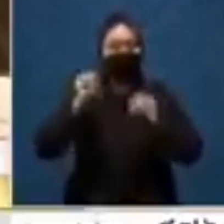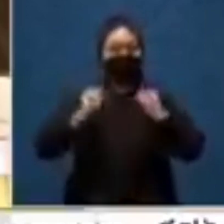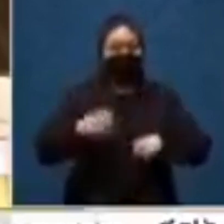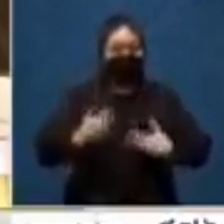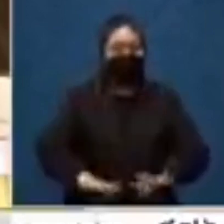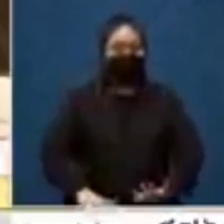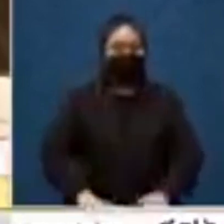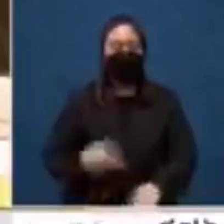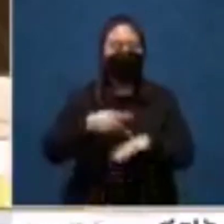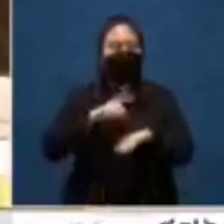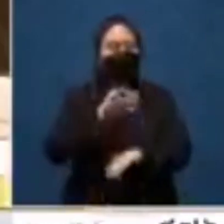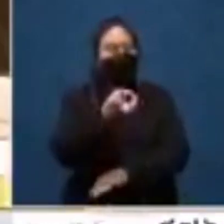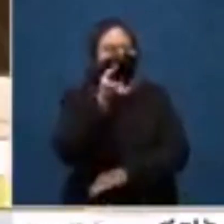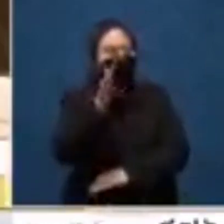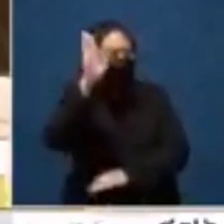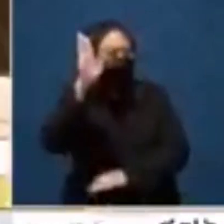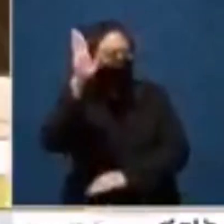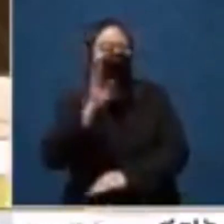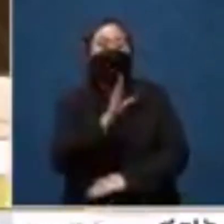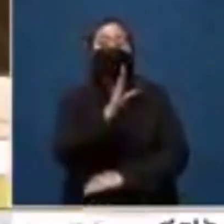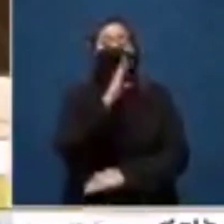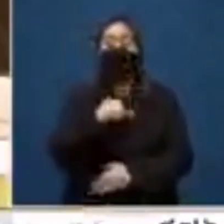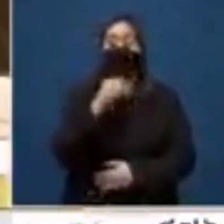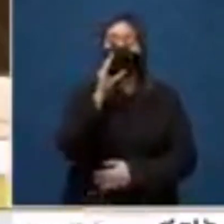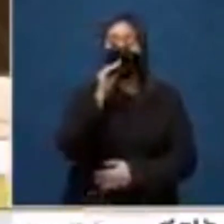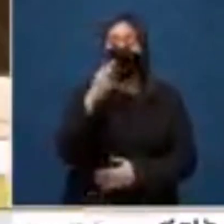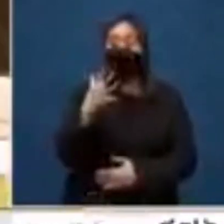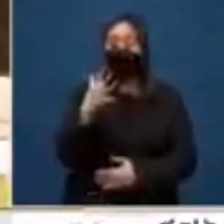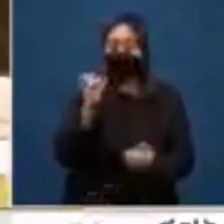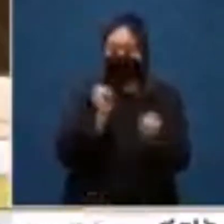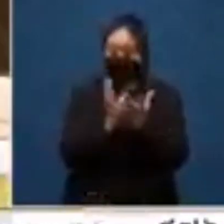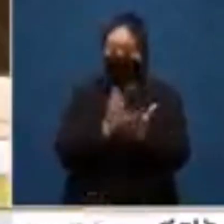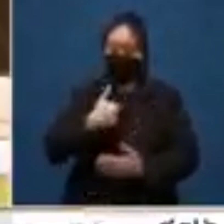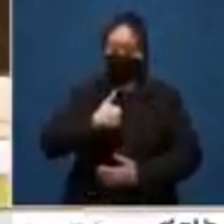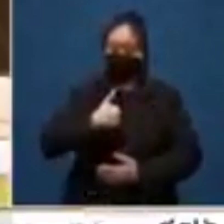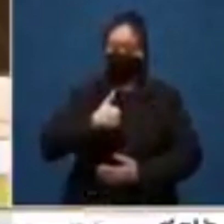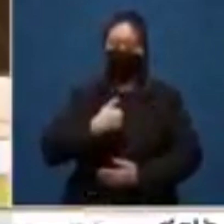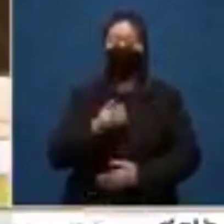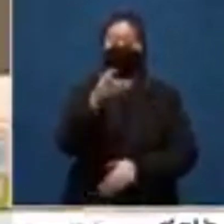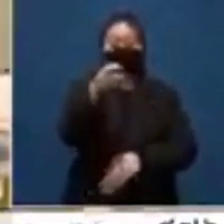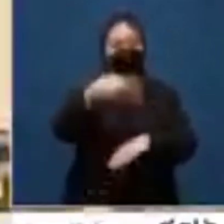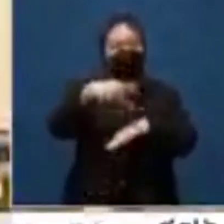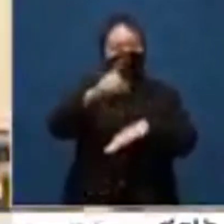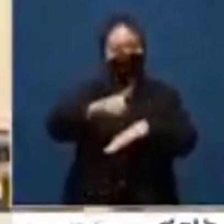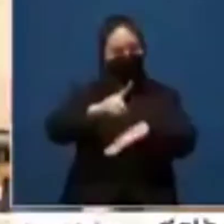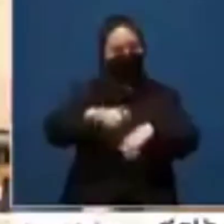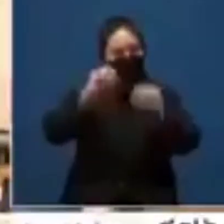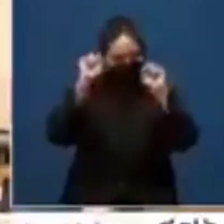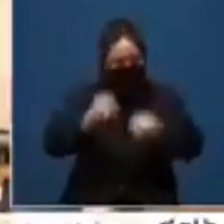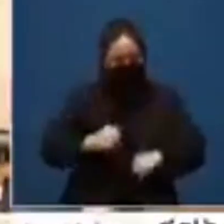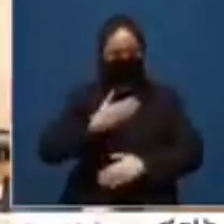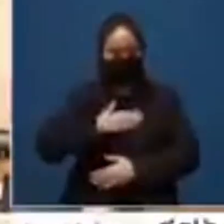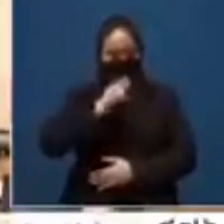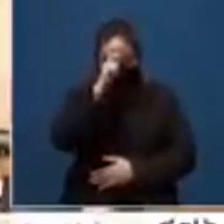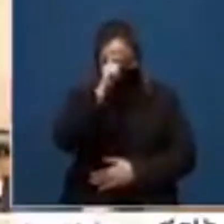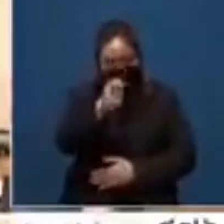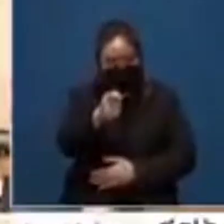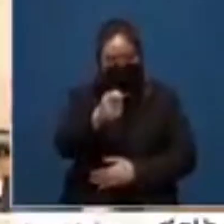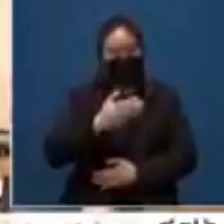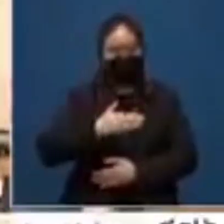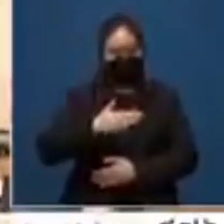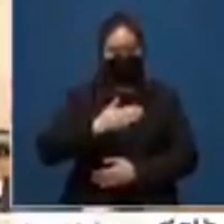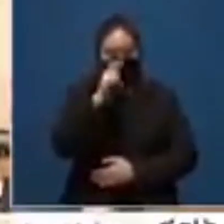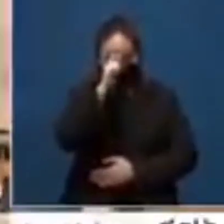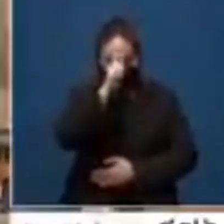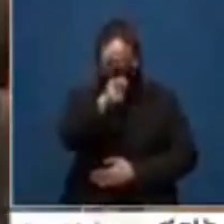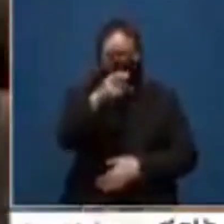ธานคะนิดเดียวค่ะถ้าดิฉันไม่ได้พูดจะเกิดความเสียหายกับดิฉันนะคะการที่ท่านประธานวินิจฉัยดิฉันเคารพค่ะแล้วในส่วนตัวดิฉันเคารพท่าน